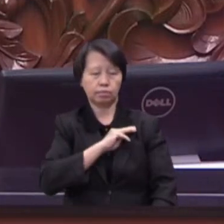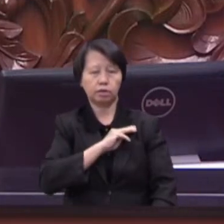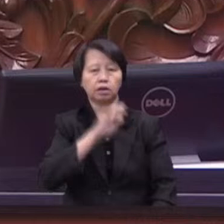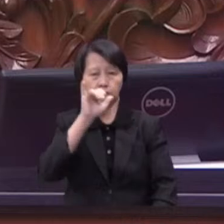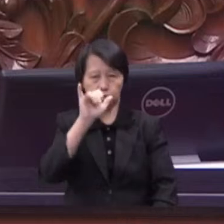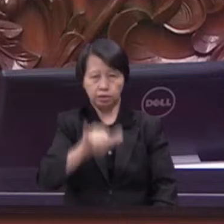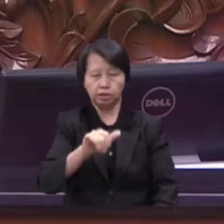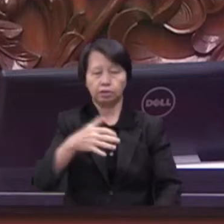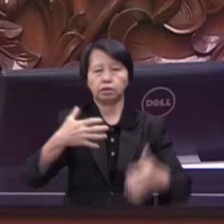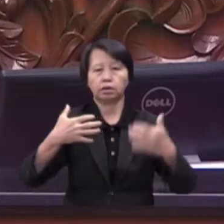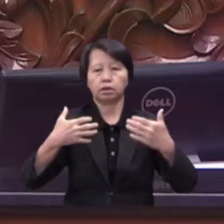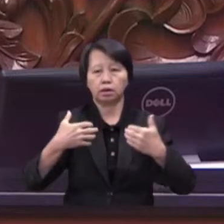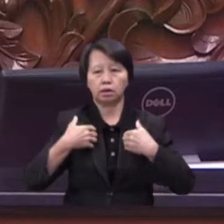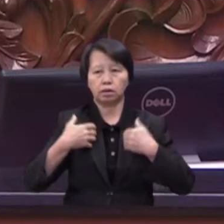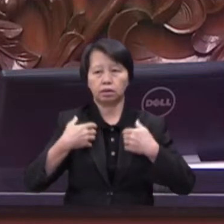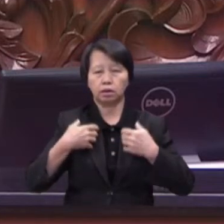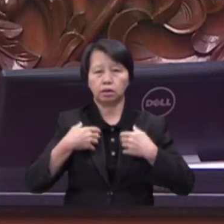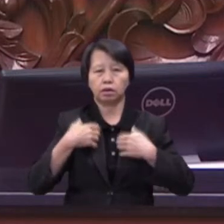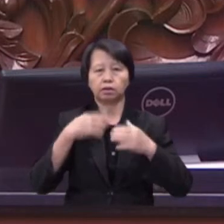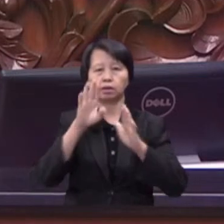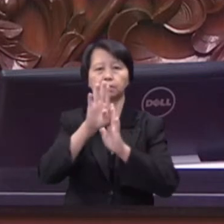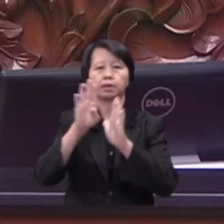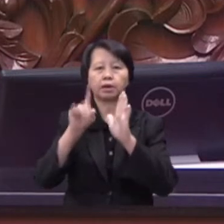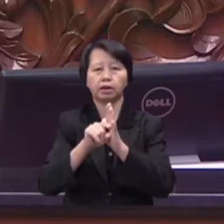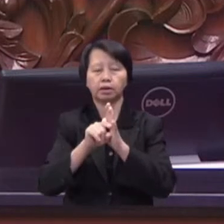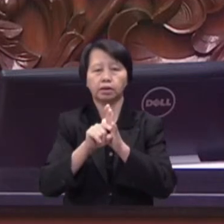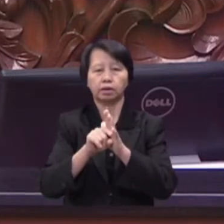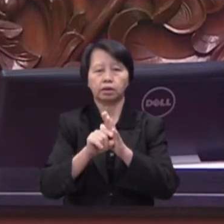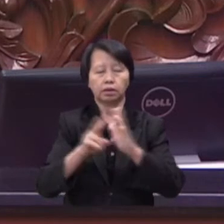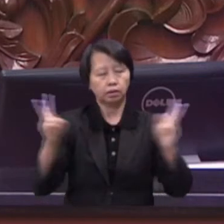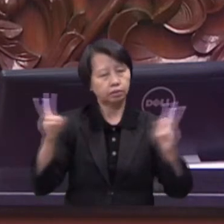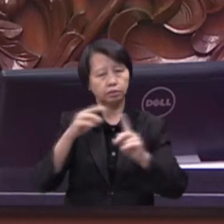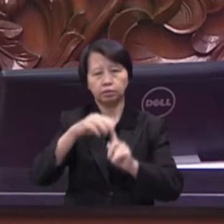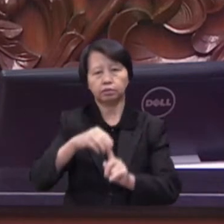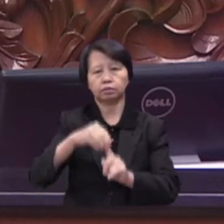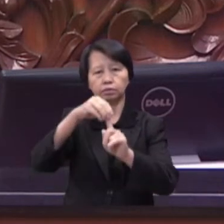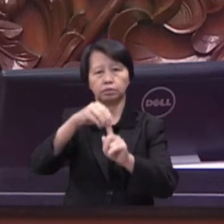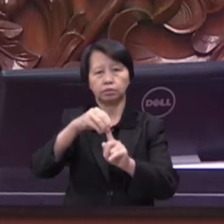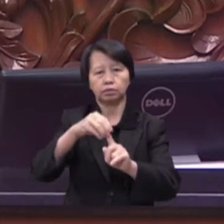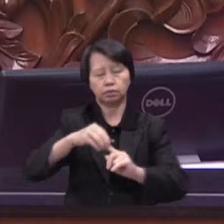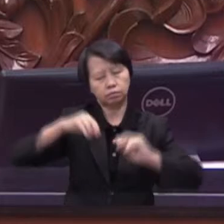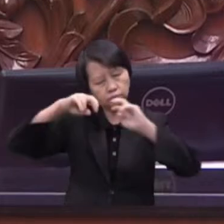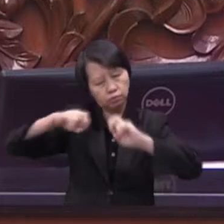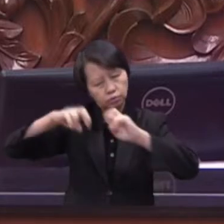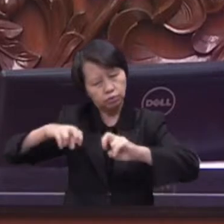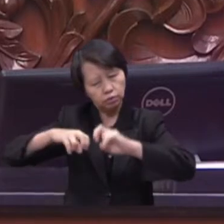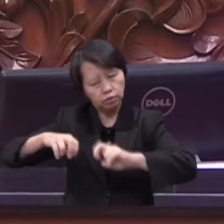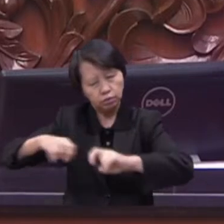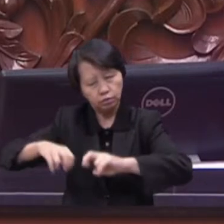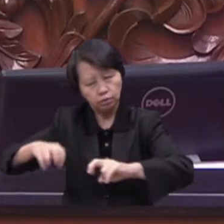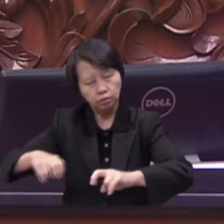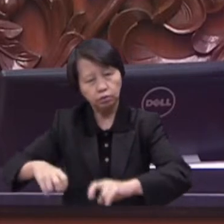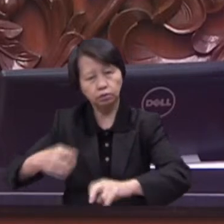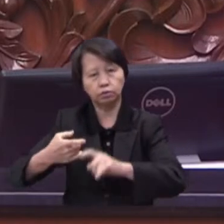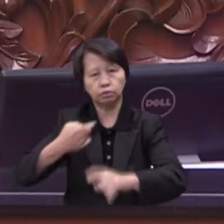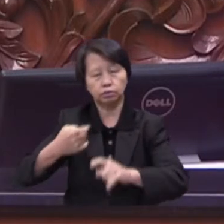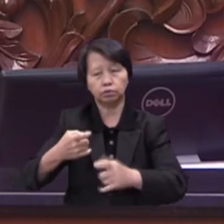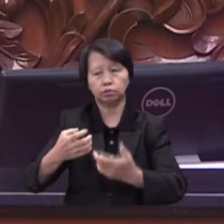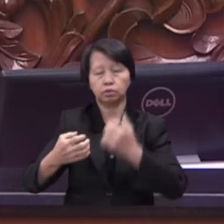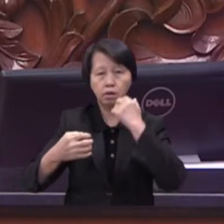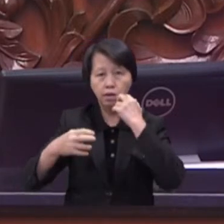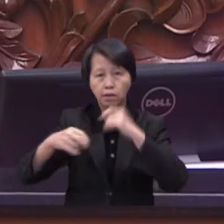mempunyai latar belakangnya begitu unik sekali Rises di sebaliknya daripada sudut